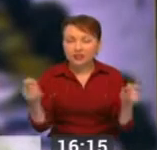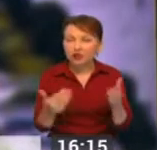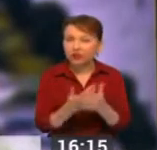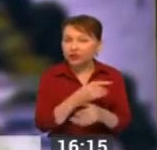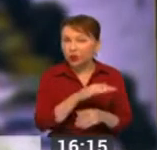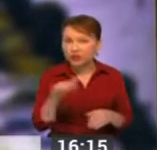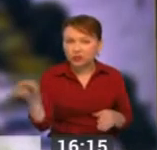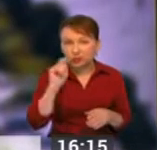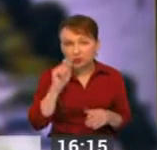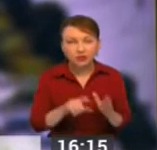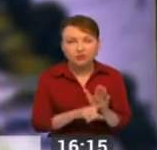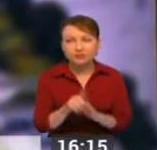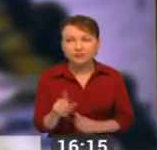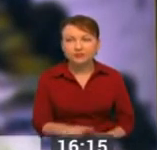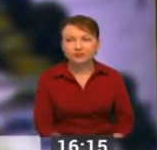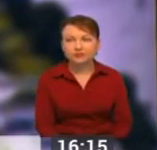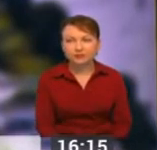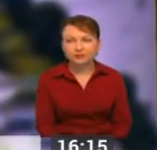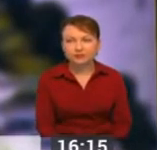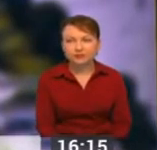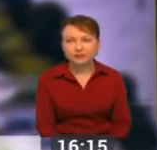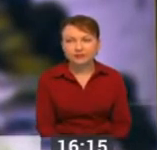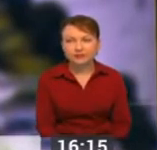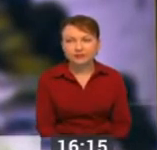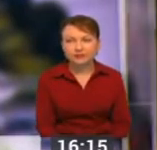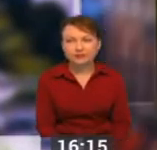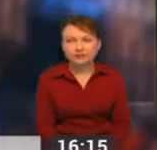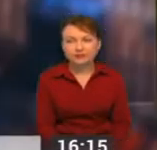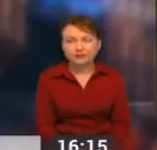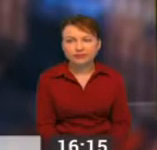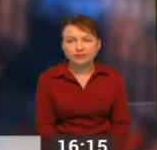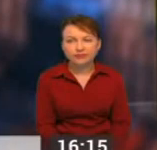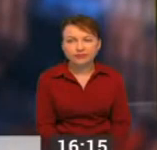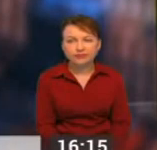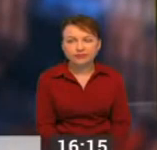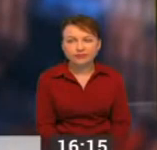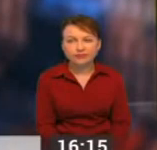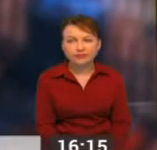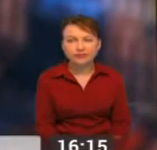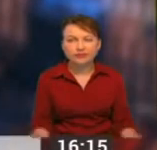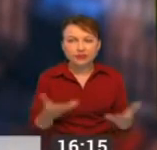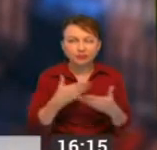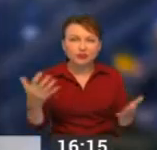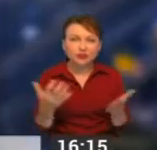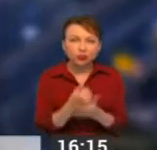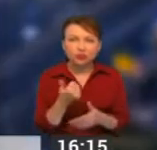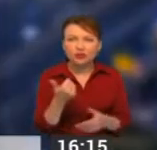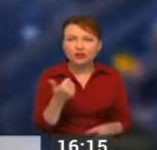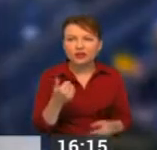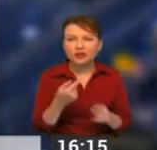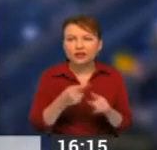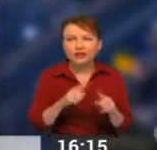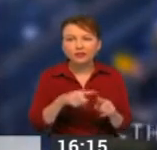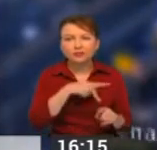з вас. З мене? З вас розпочинаємо. Ми здобули гран-прі. Це дуже